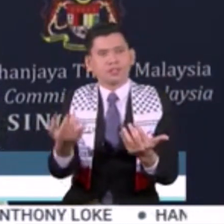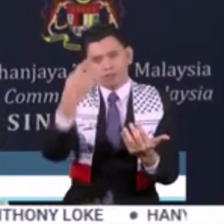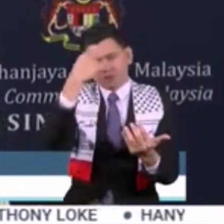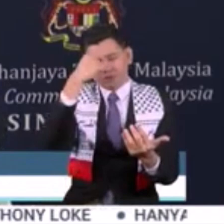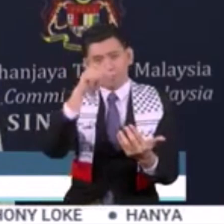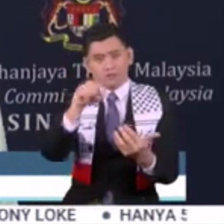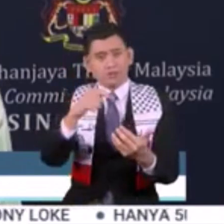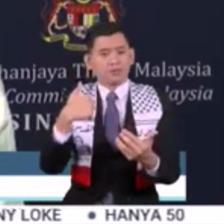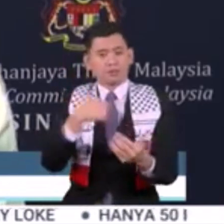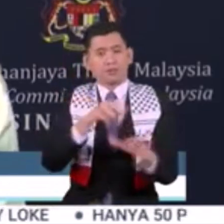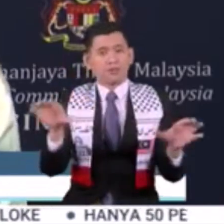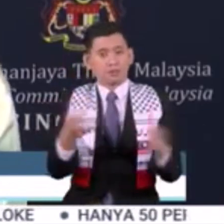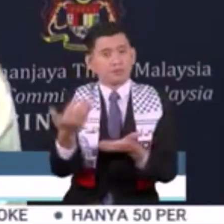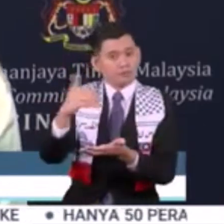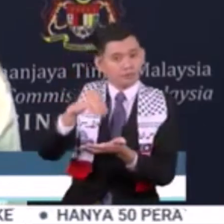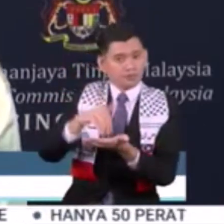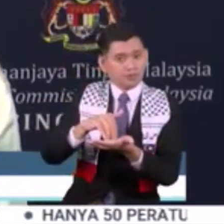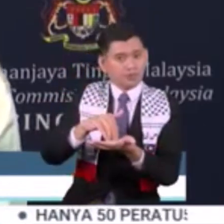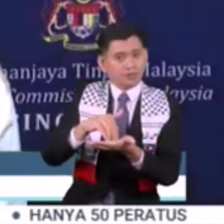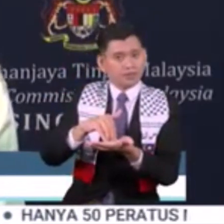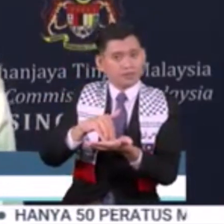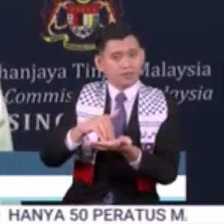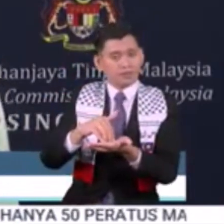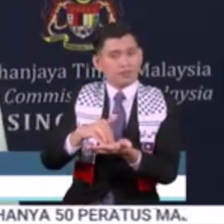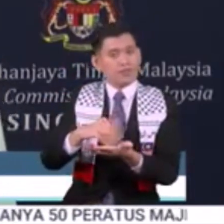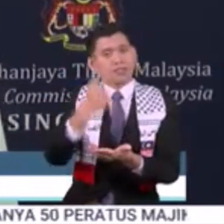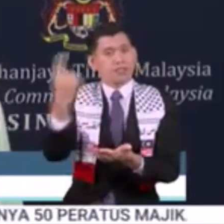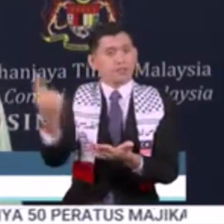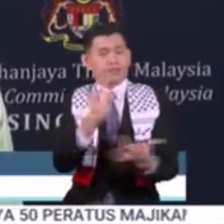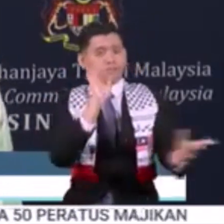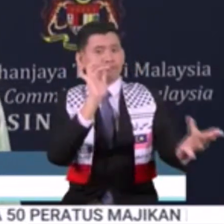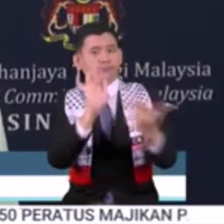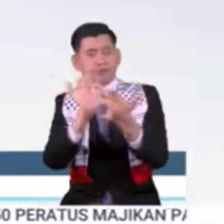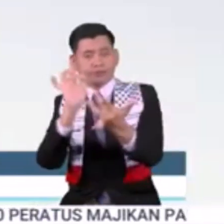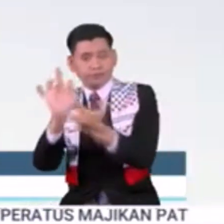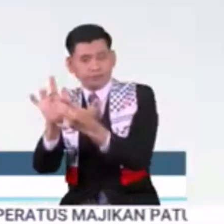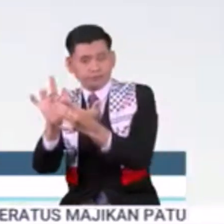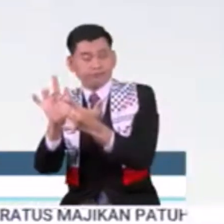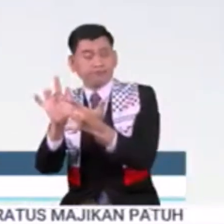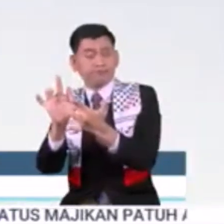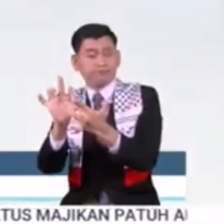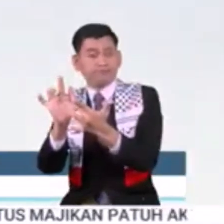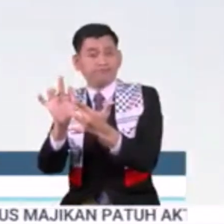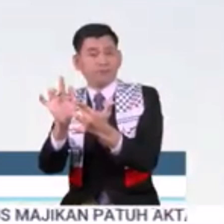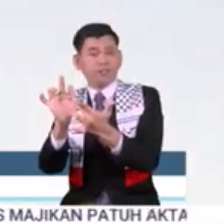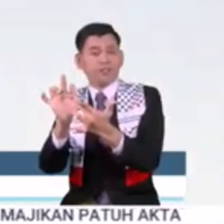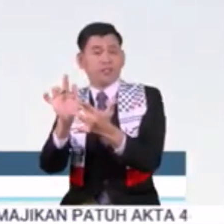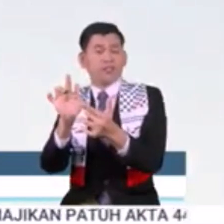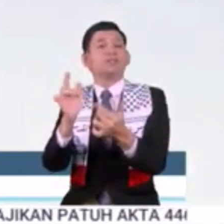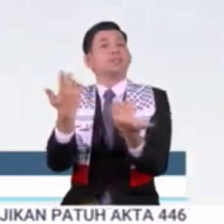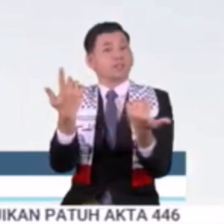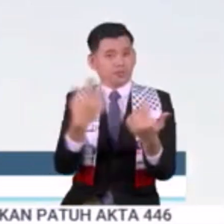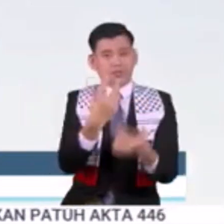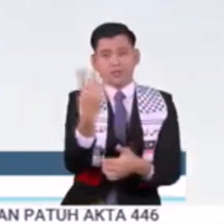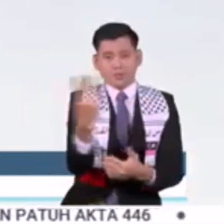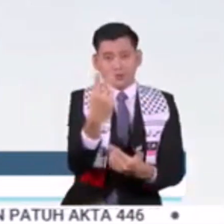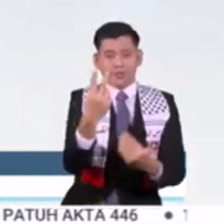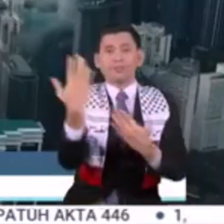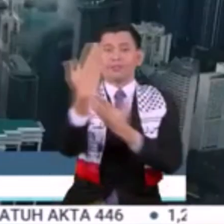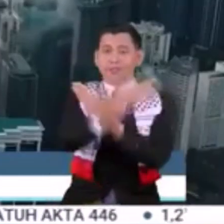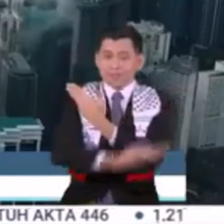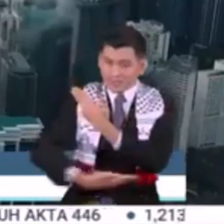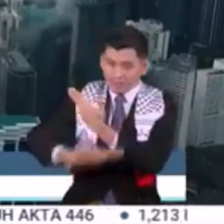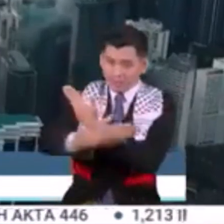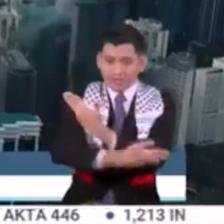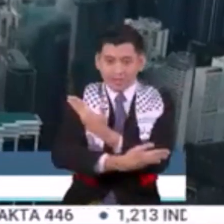menambah baik lagi dari segi kesaling hubungan ataupun connectivity antara kedua negara.